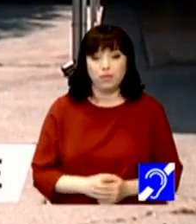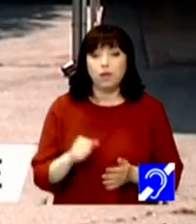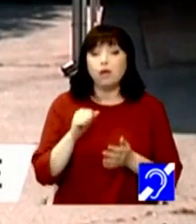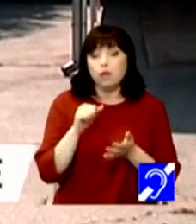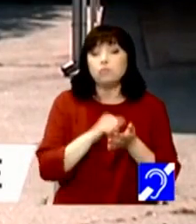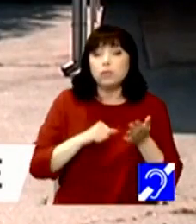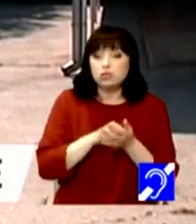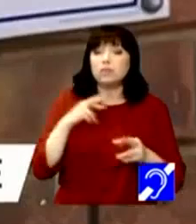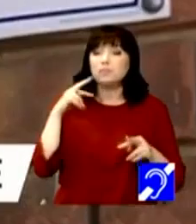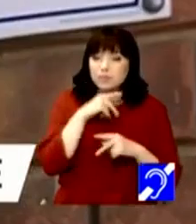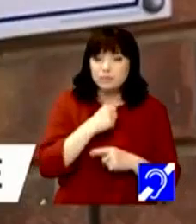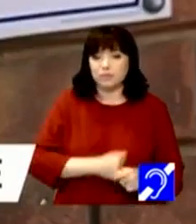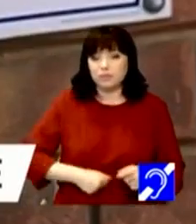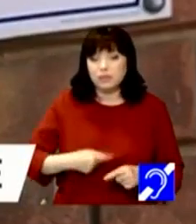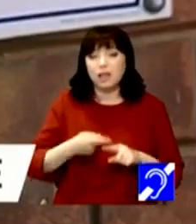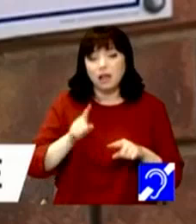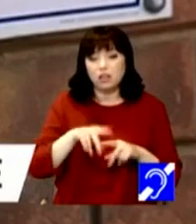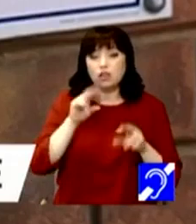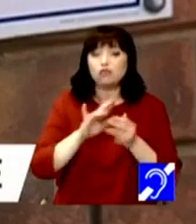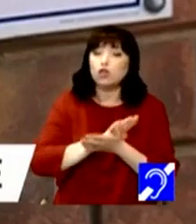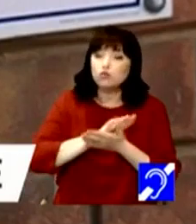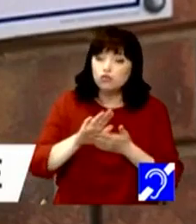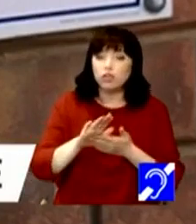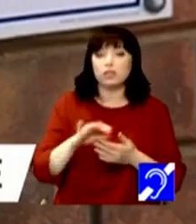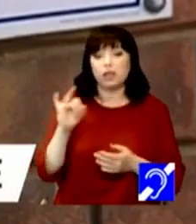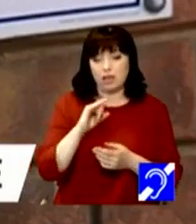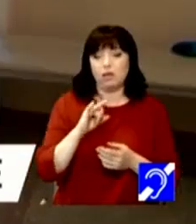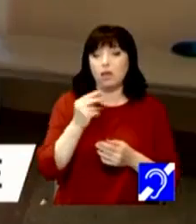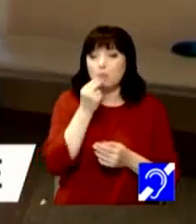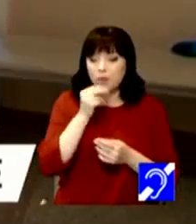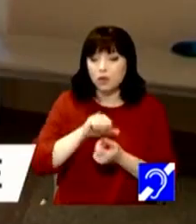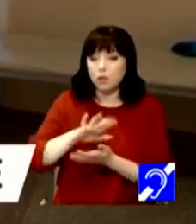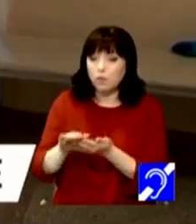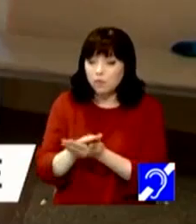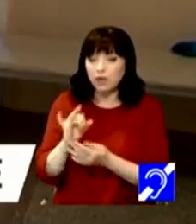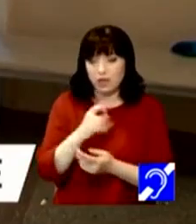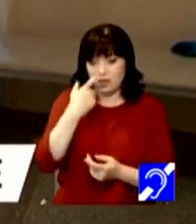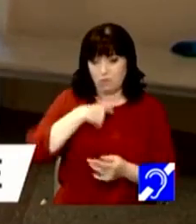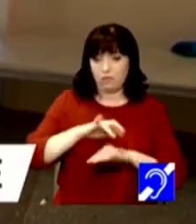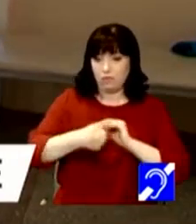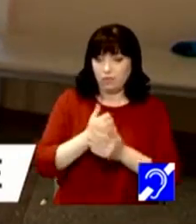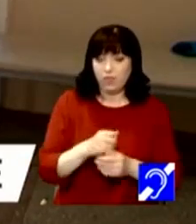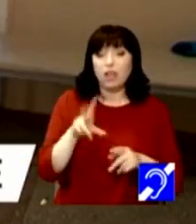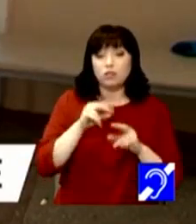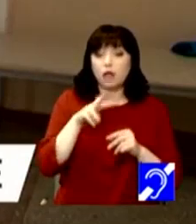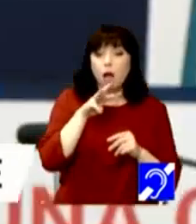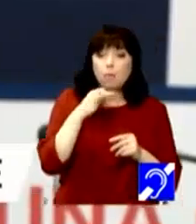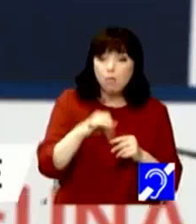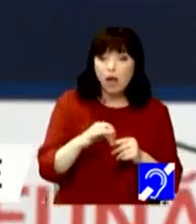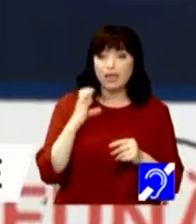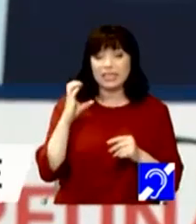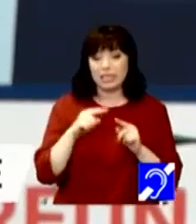Cauzele toxii infecțiilor țin de igiena alimentară, dar și de igiena personală. Numărul de cazuri crește în perioada